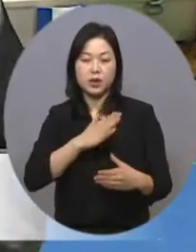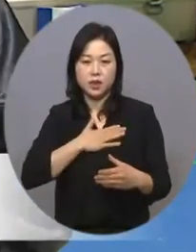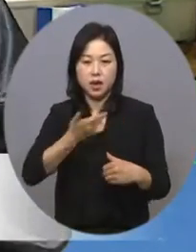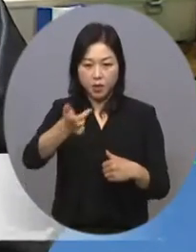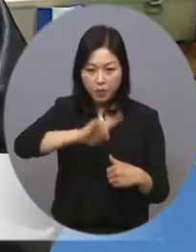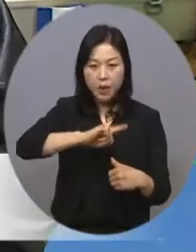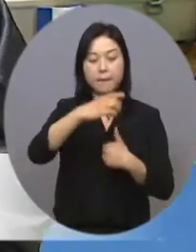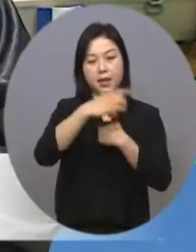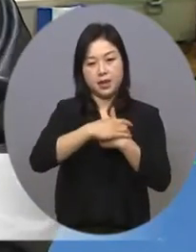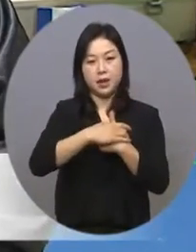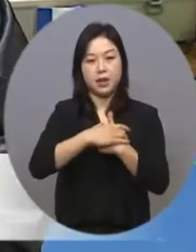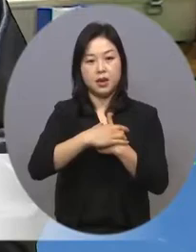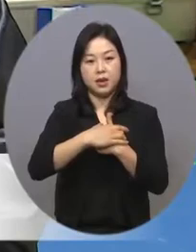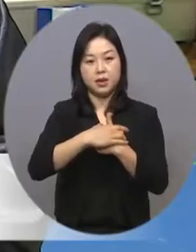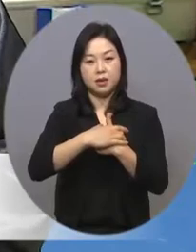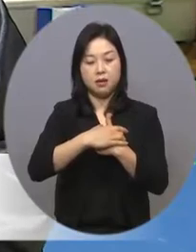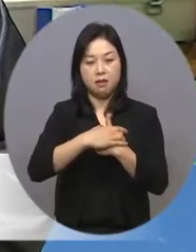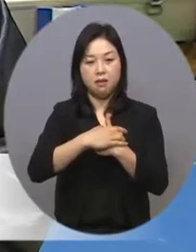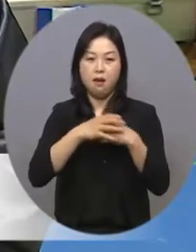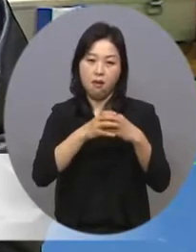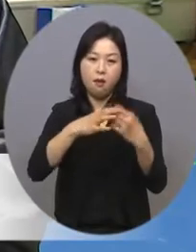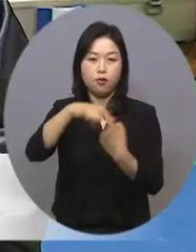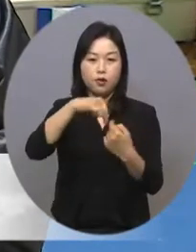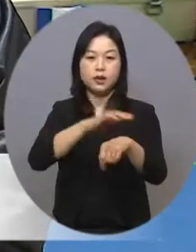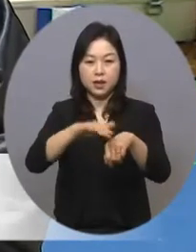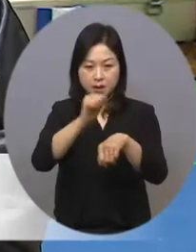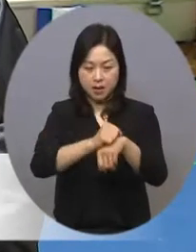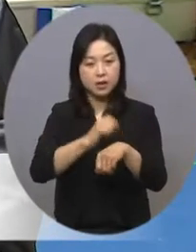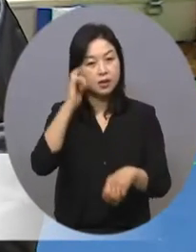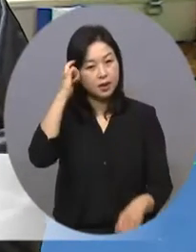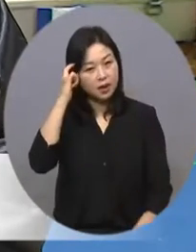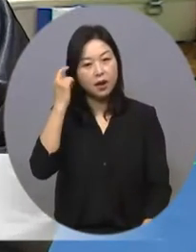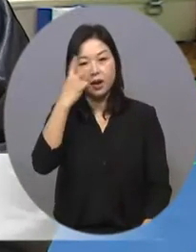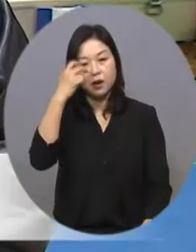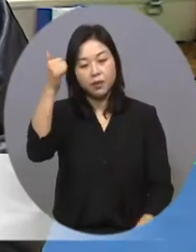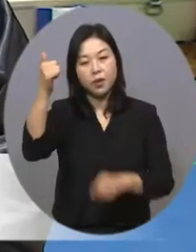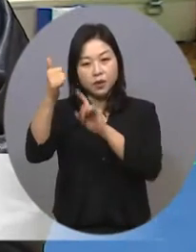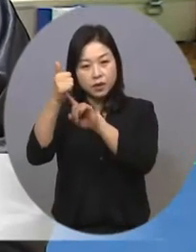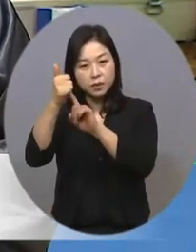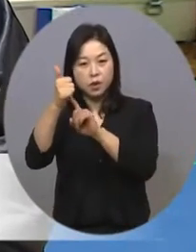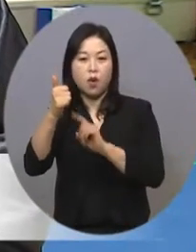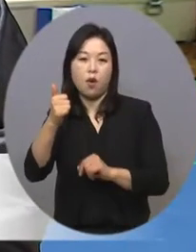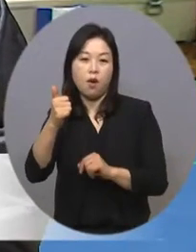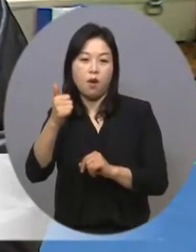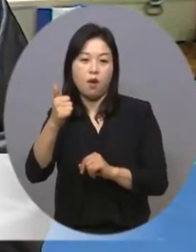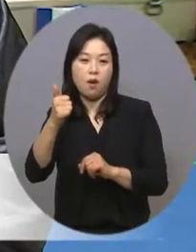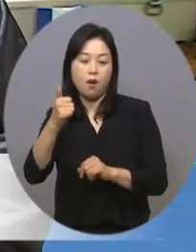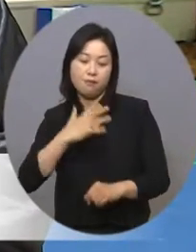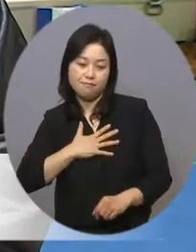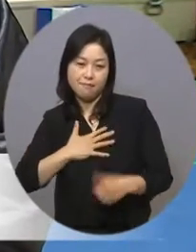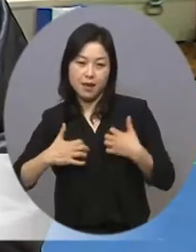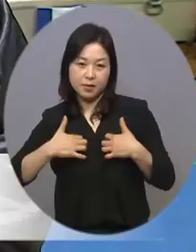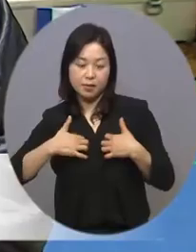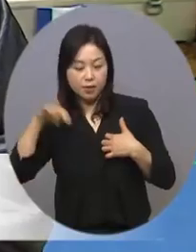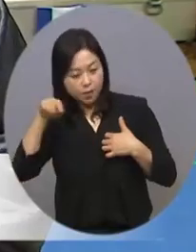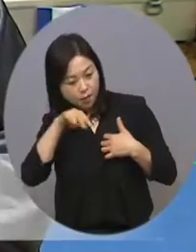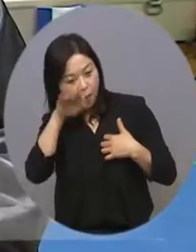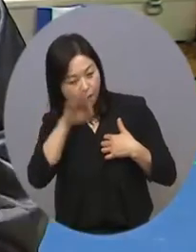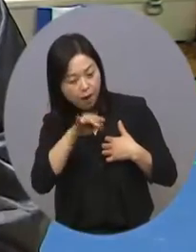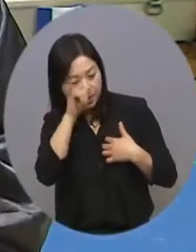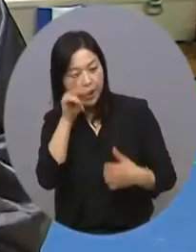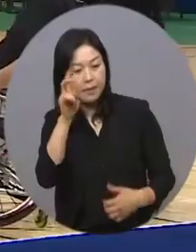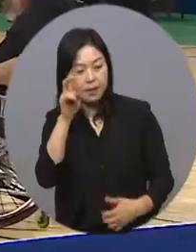팀을 맡으면서 홀로 서기를 잘했다고 생각하고 감독님도 하늘에서 좀 뿌듯하게 지켜봐 주시지 않을까 그런 생각이